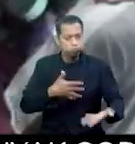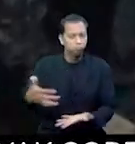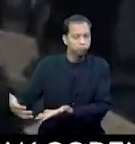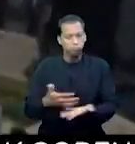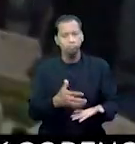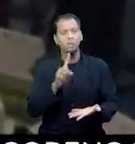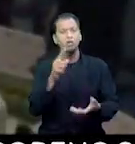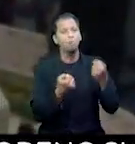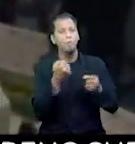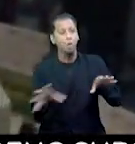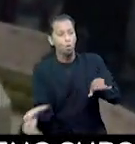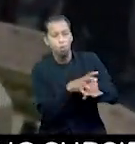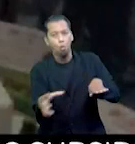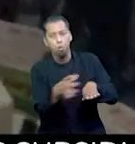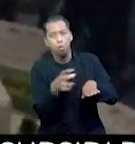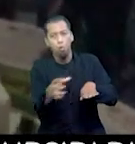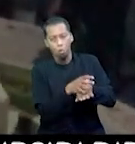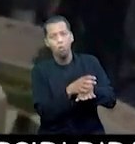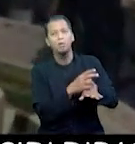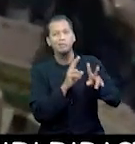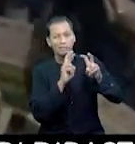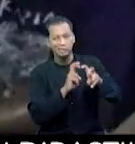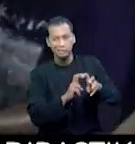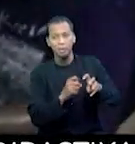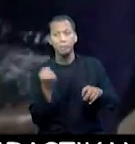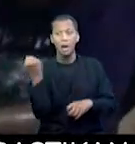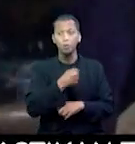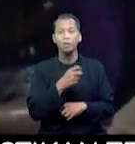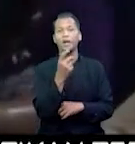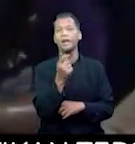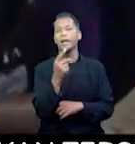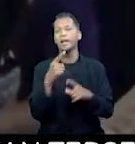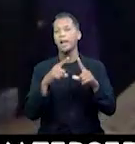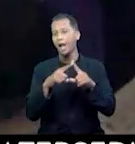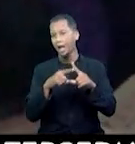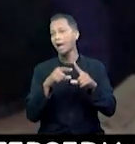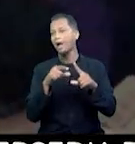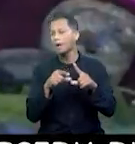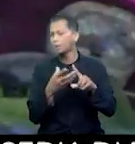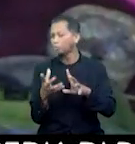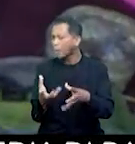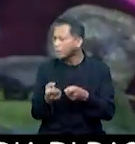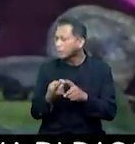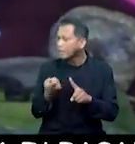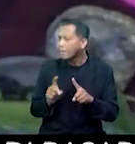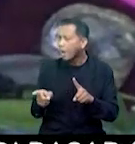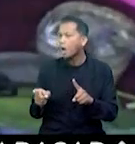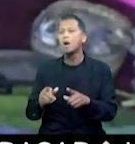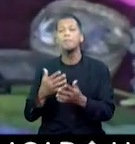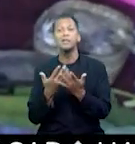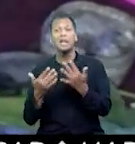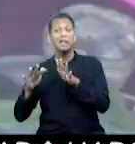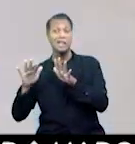Dari pemeriksaan sementara, terduga pelaku berinisial RRA mendapatkan ratusan kardus minyak goreng dari salah seorang warga Kabupaten Goa, Sulawesi